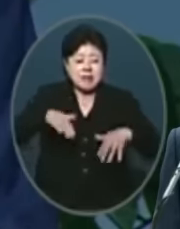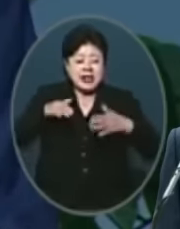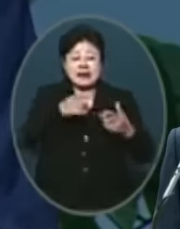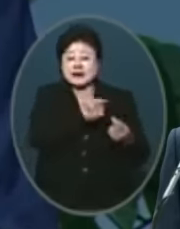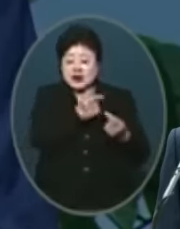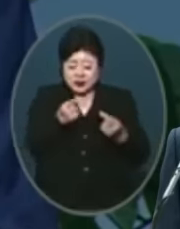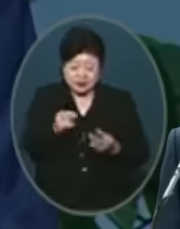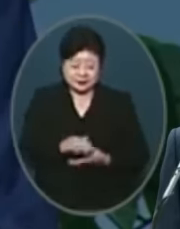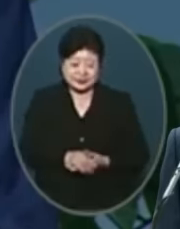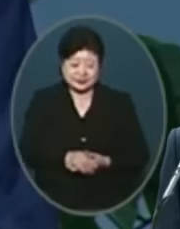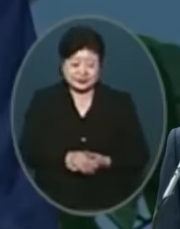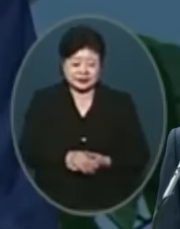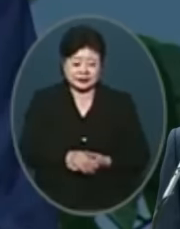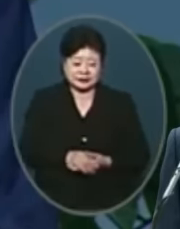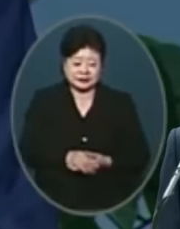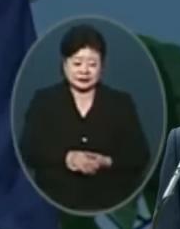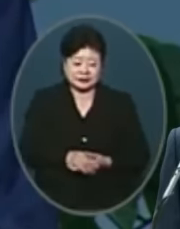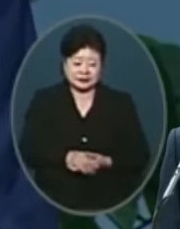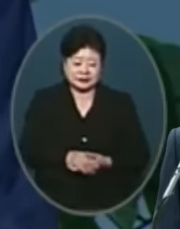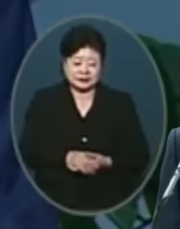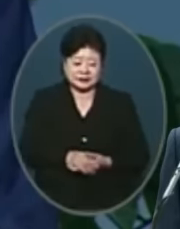바람처럼